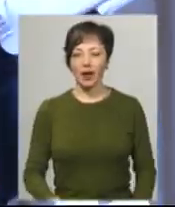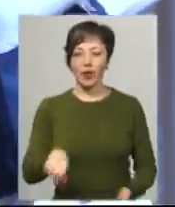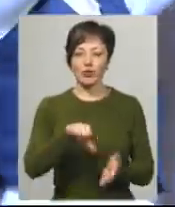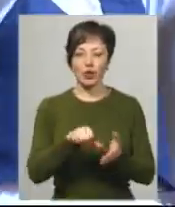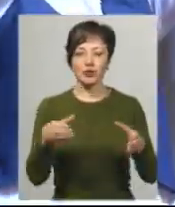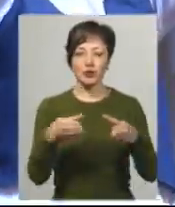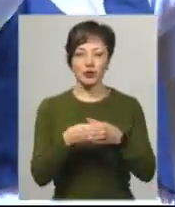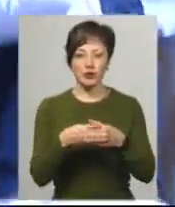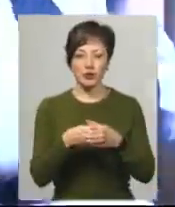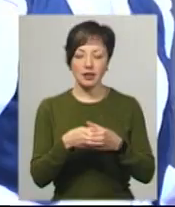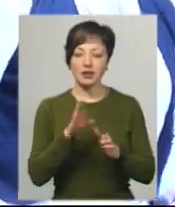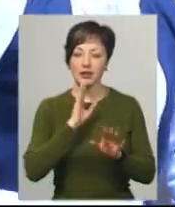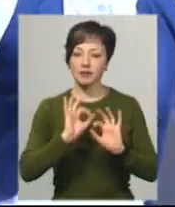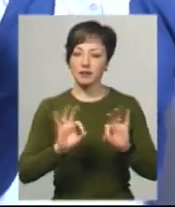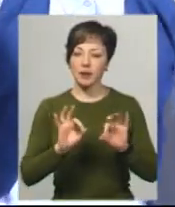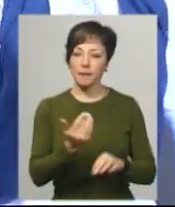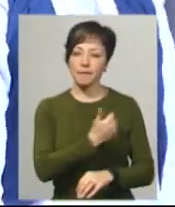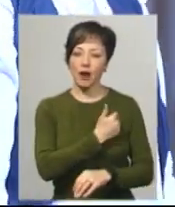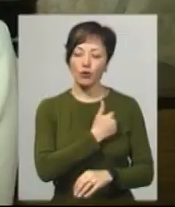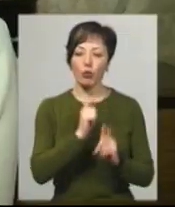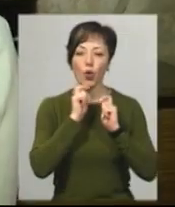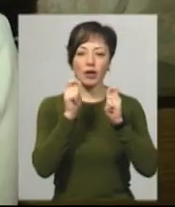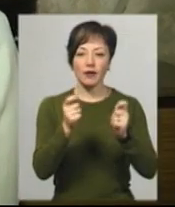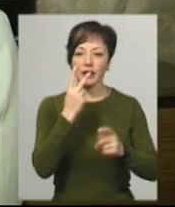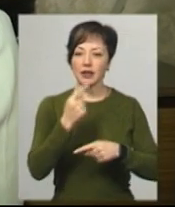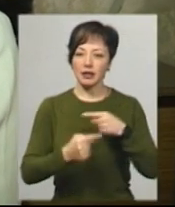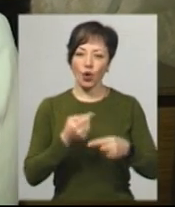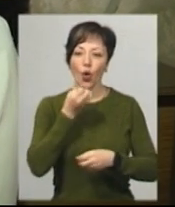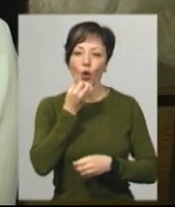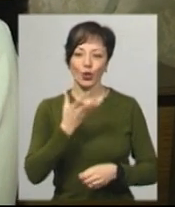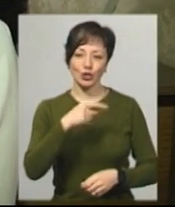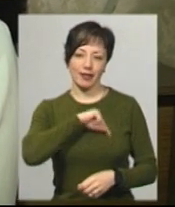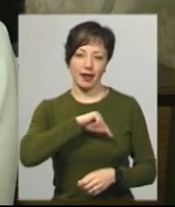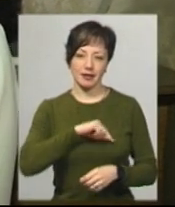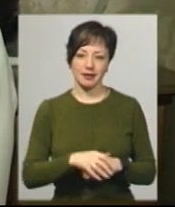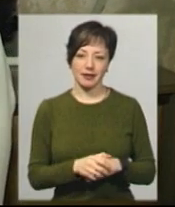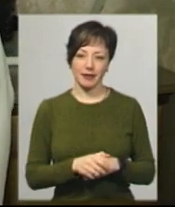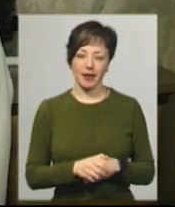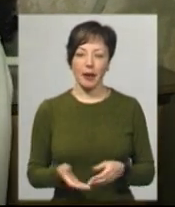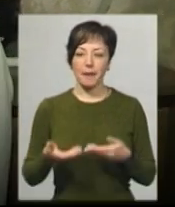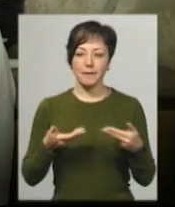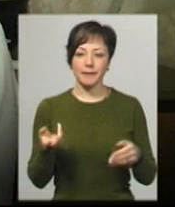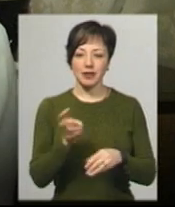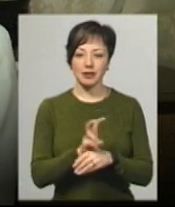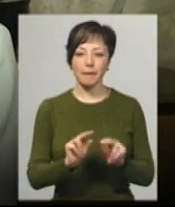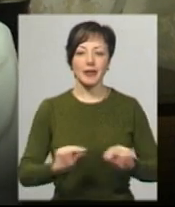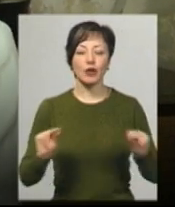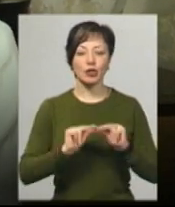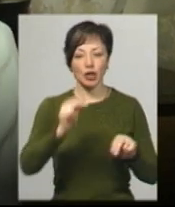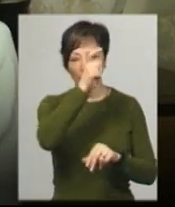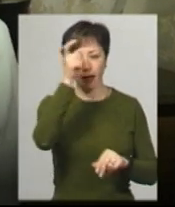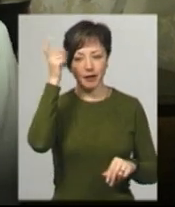Учасниця колективу Русина Валевська каже, прагнули подарувати традиційний для свята хороший настрій. Ми прийшли з Хмельницької